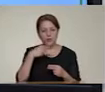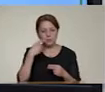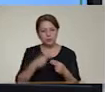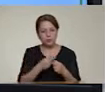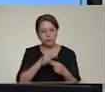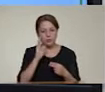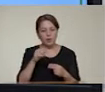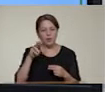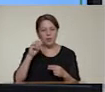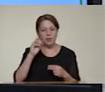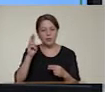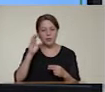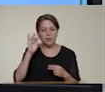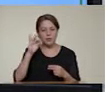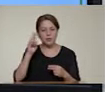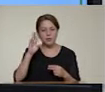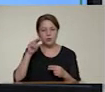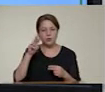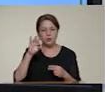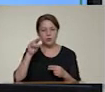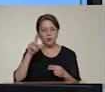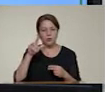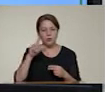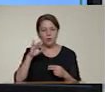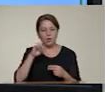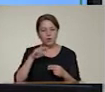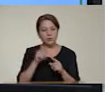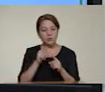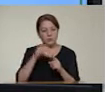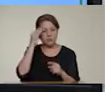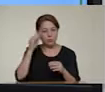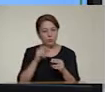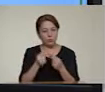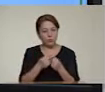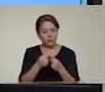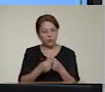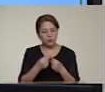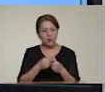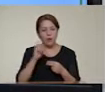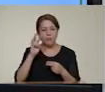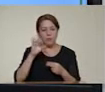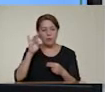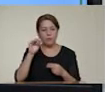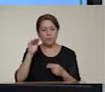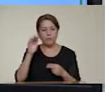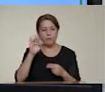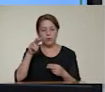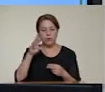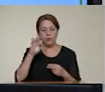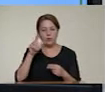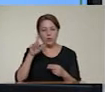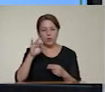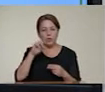Leksikologiyada sözlerning ma'nolarini o'rgansak, morfologiyada sözlerning aynan qaysi söz